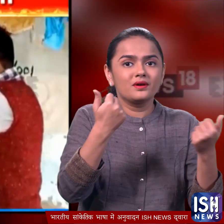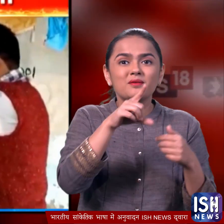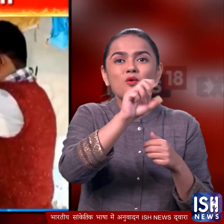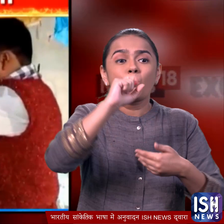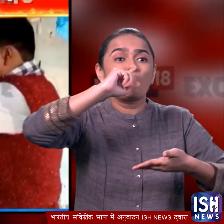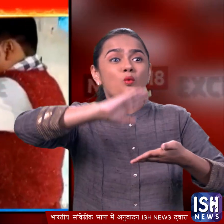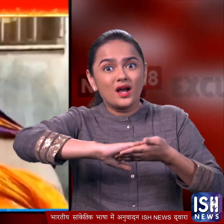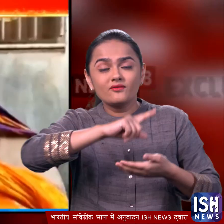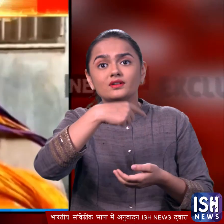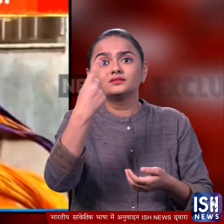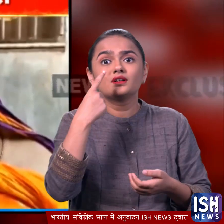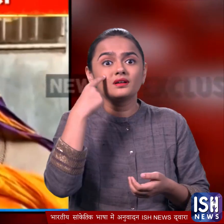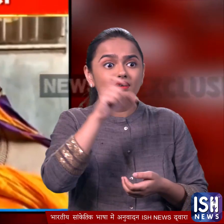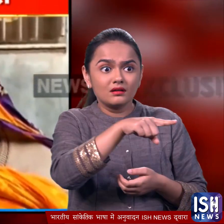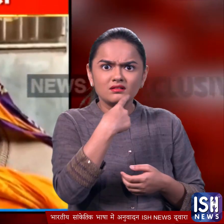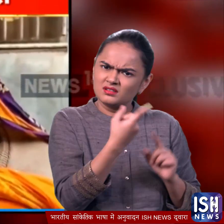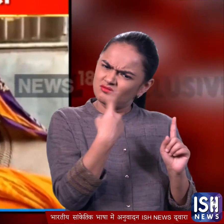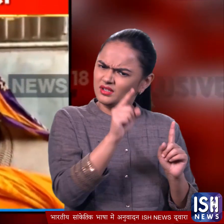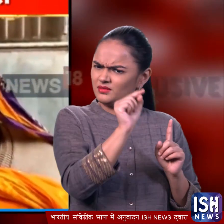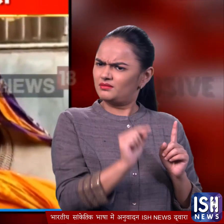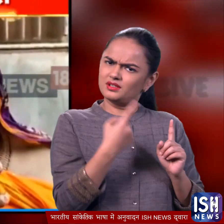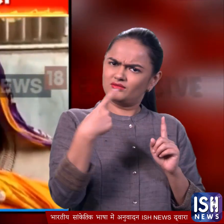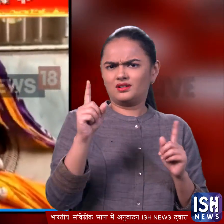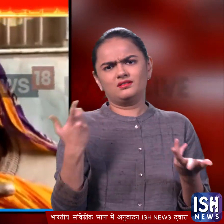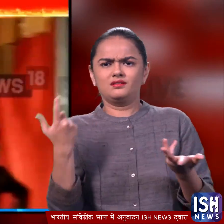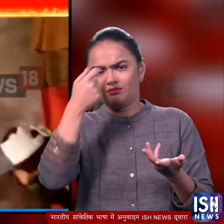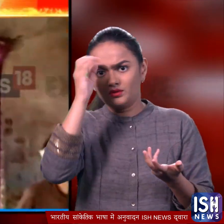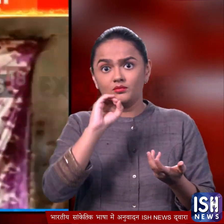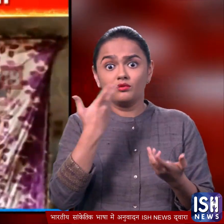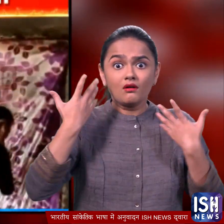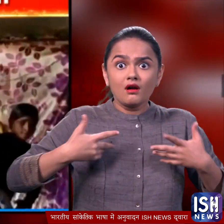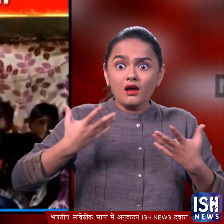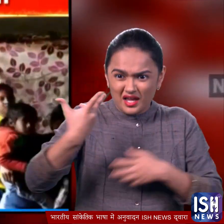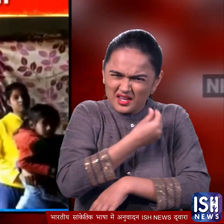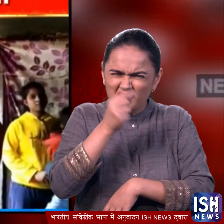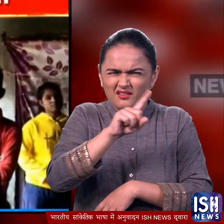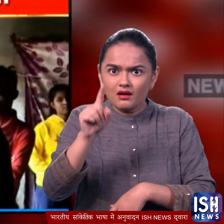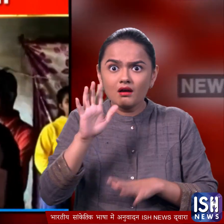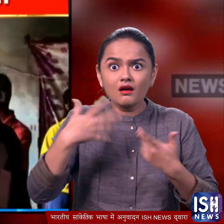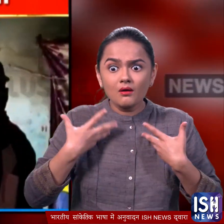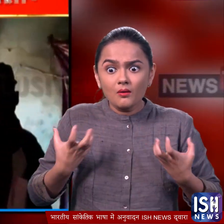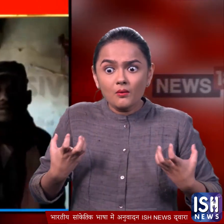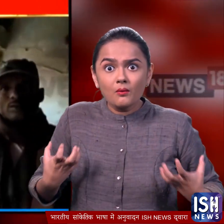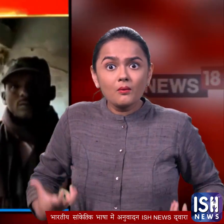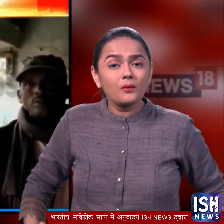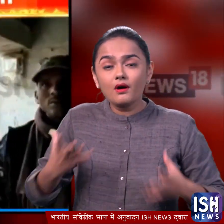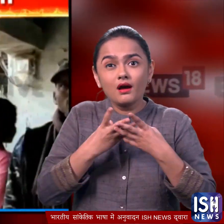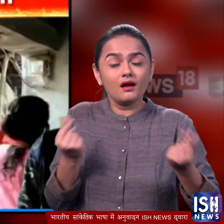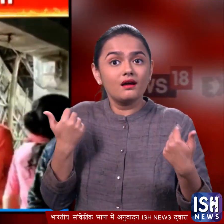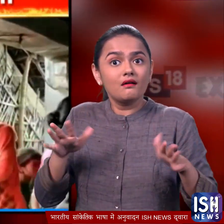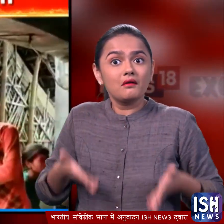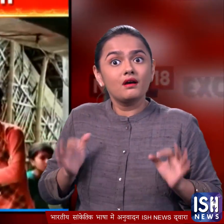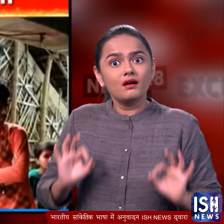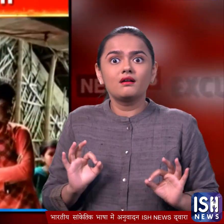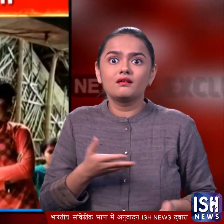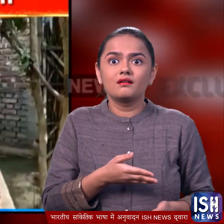मिले, लेकिन वहां मौजूद उनकी पत्नी ने भी बुजुर्ग के उन दावों को सही ठहरा दिया जिसमें उन्होंने शरीर का दर्द दूर होने को बार बार कोरोना के टीके